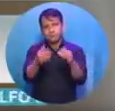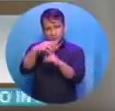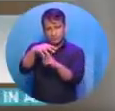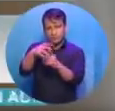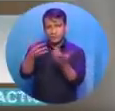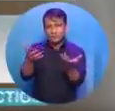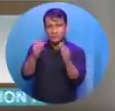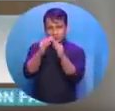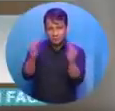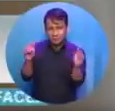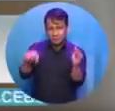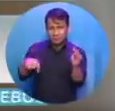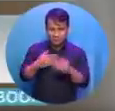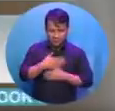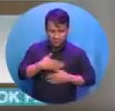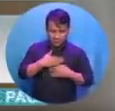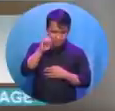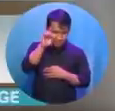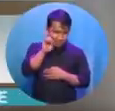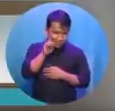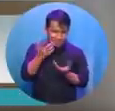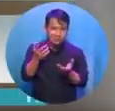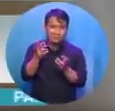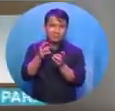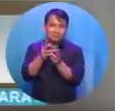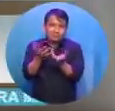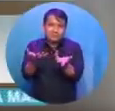doon pa rin kayo nag-happy-happy, naglabing-labing.